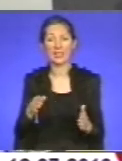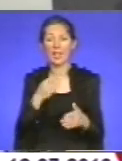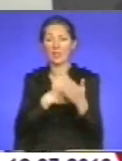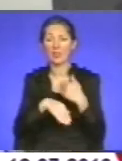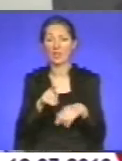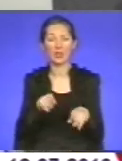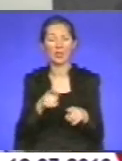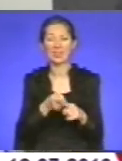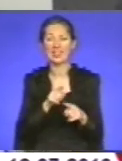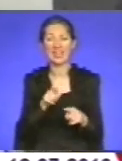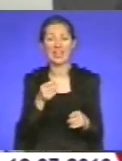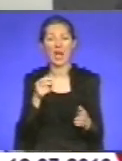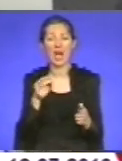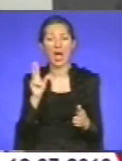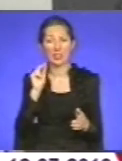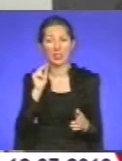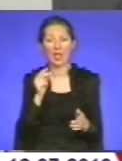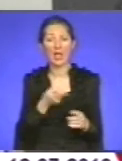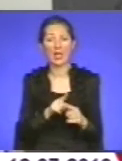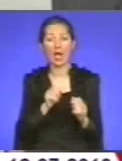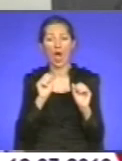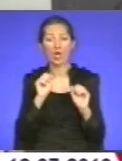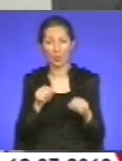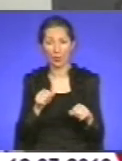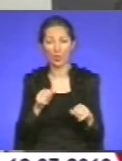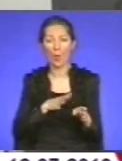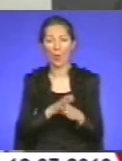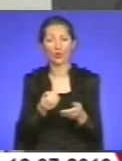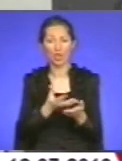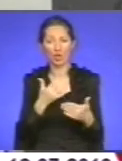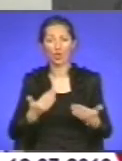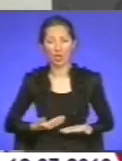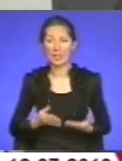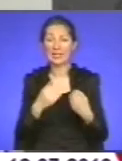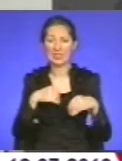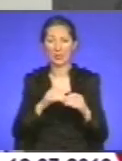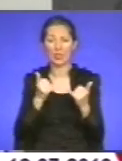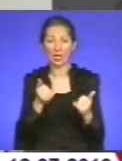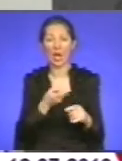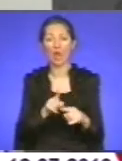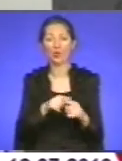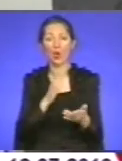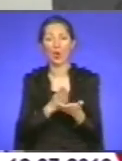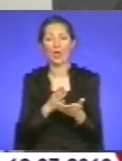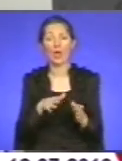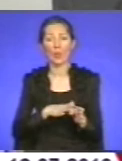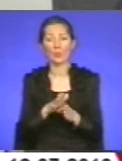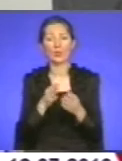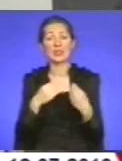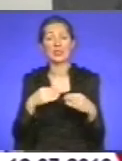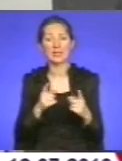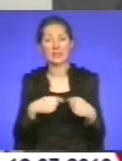все рівно не та цифра, яка зможе дозволити повноцінно жити сім'ї. І для цього розроблена ціла система